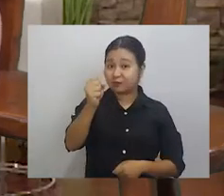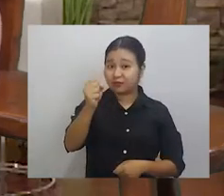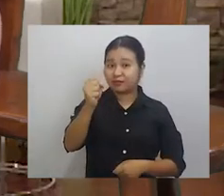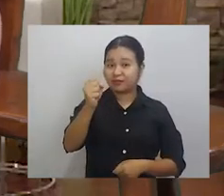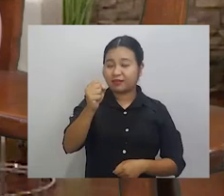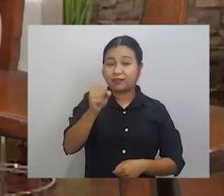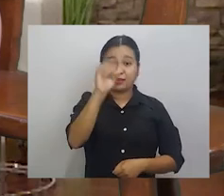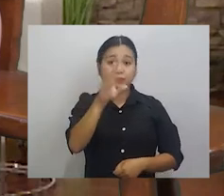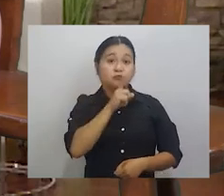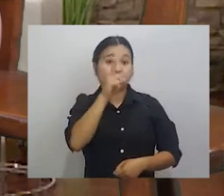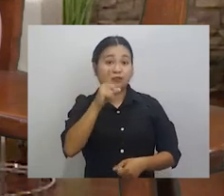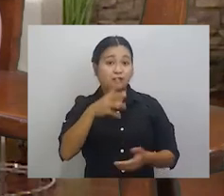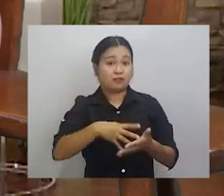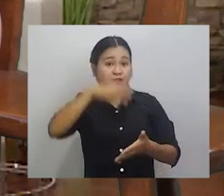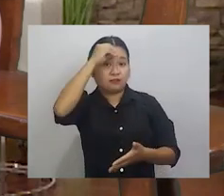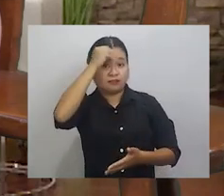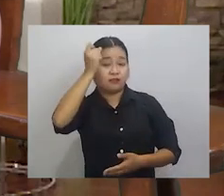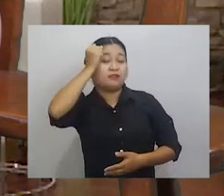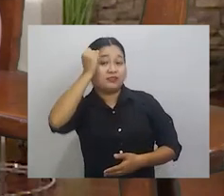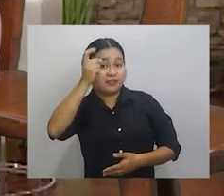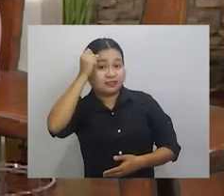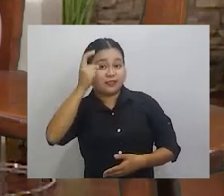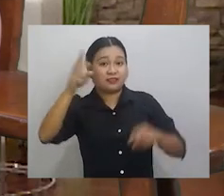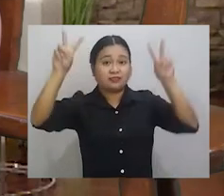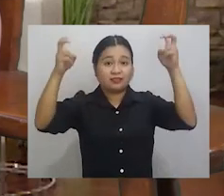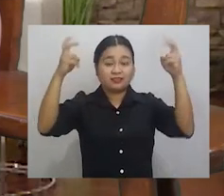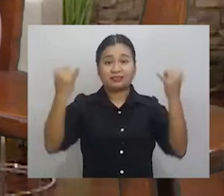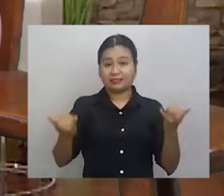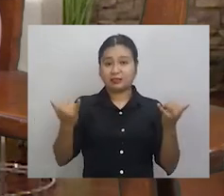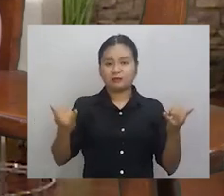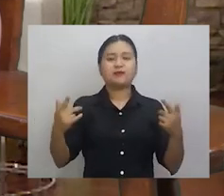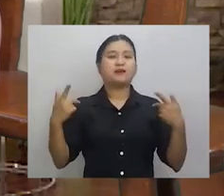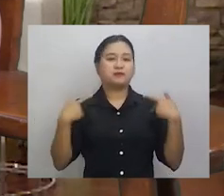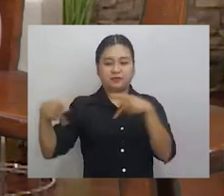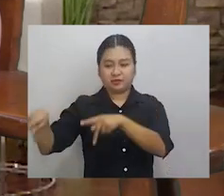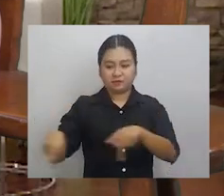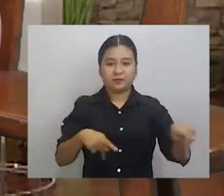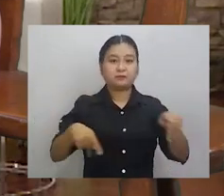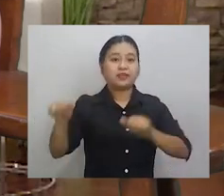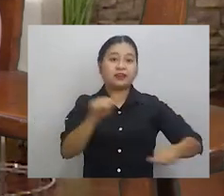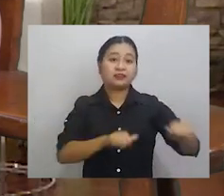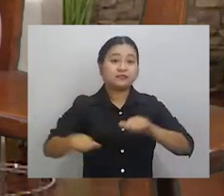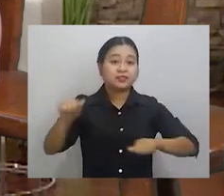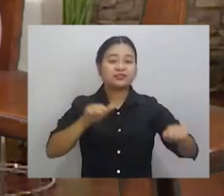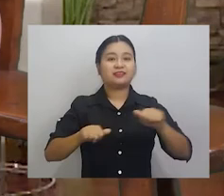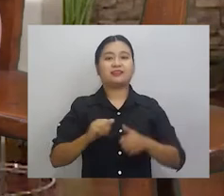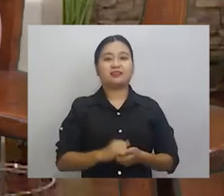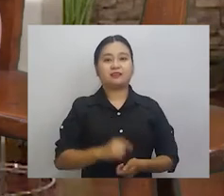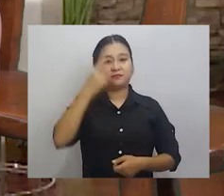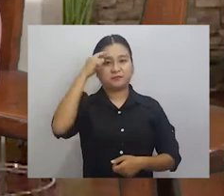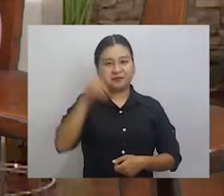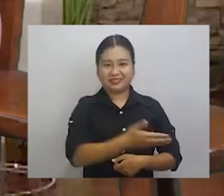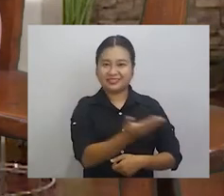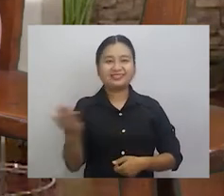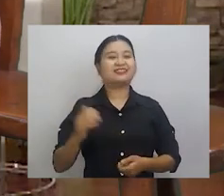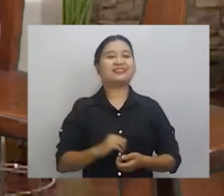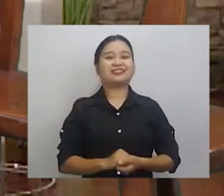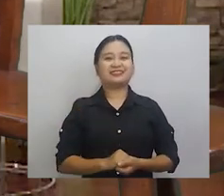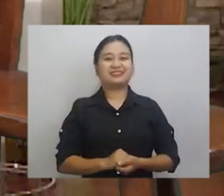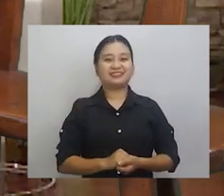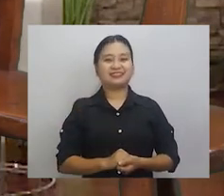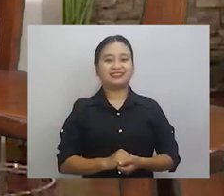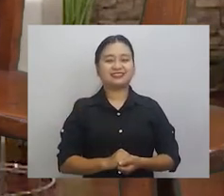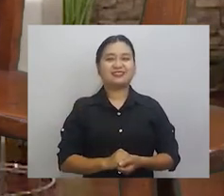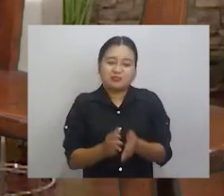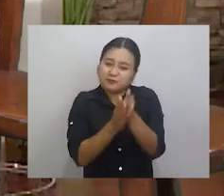ating mga madlang kids ang aralin sa araw na ito, may inihanda kaming gawain para lamang sa inyo.